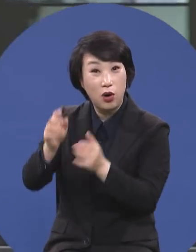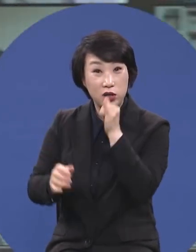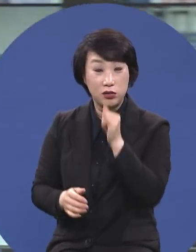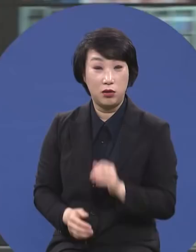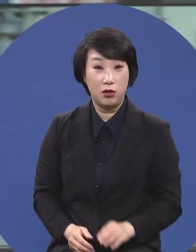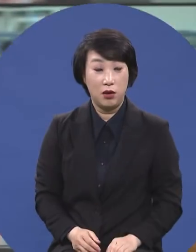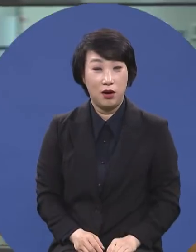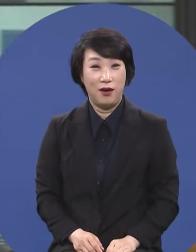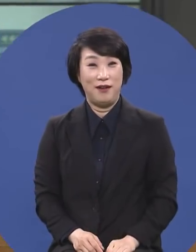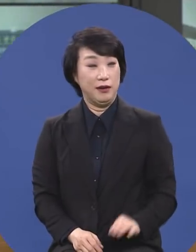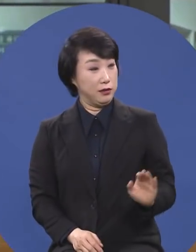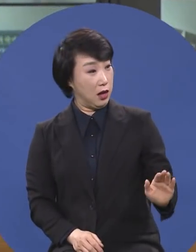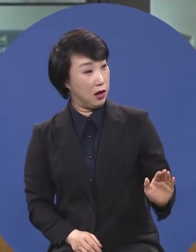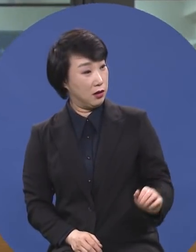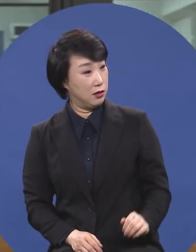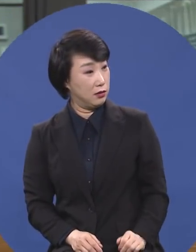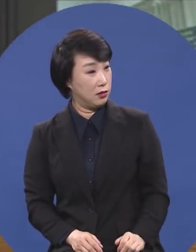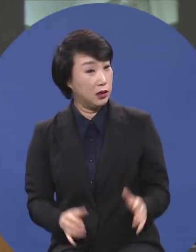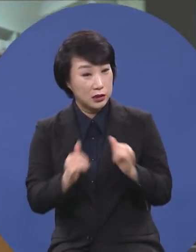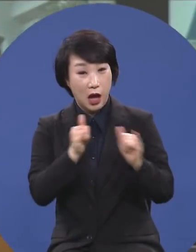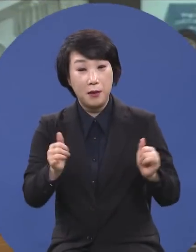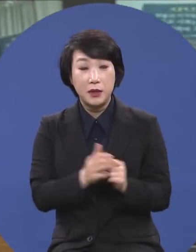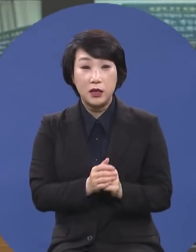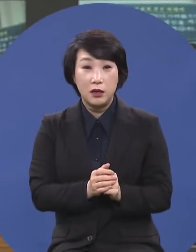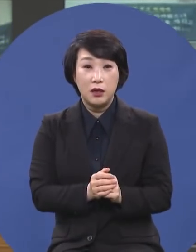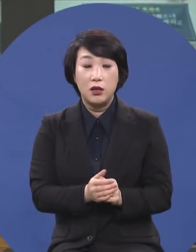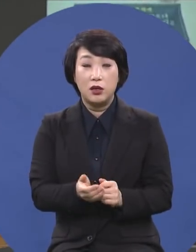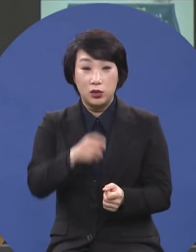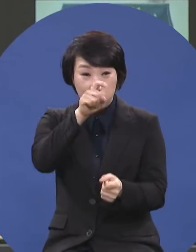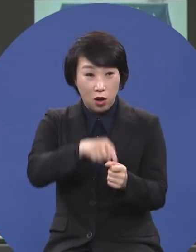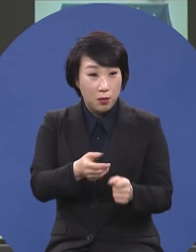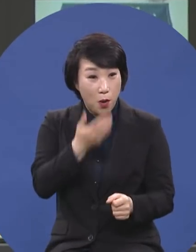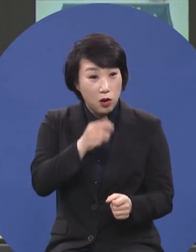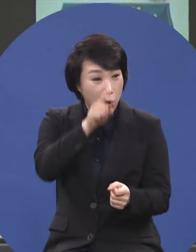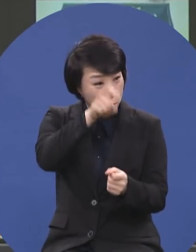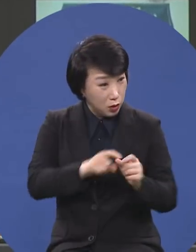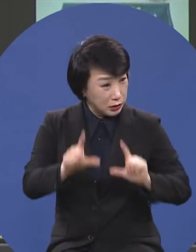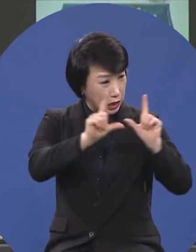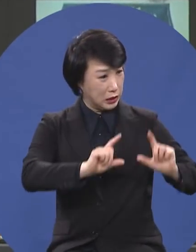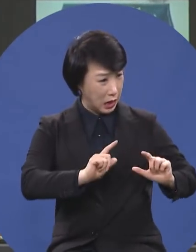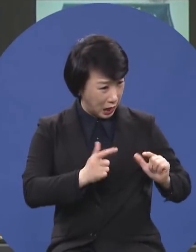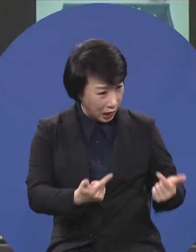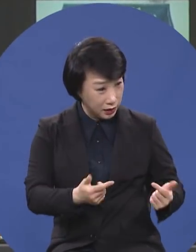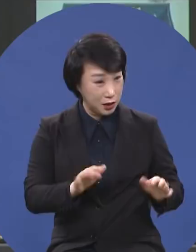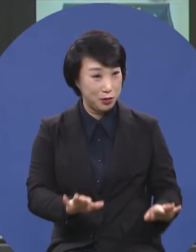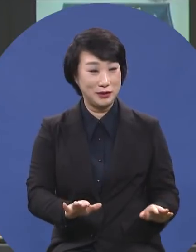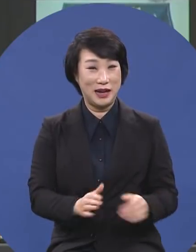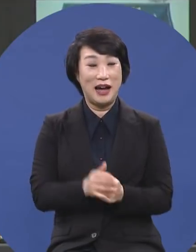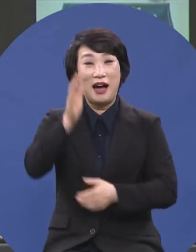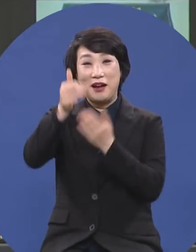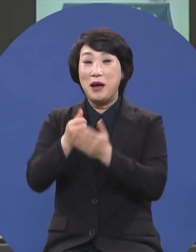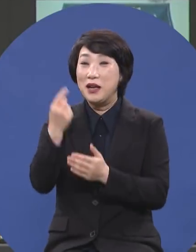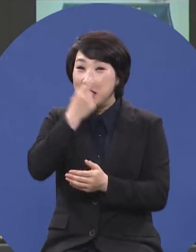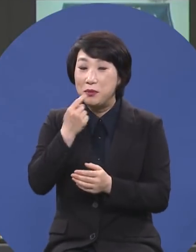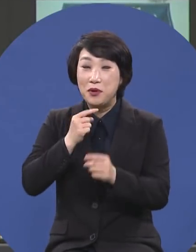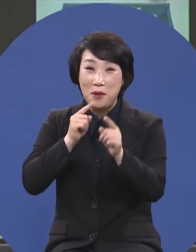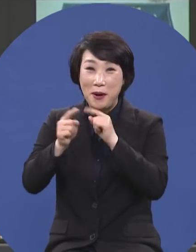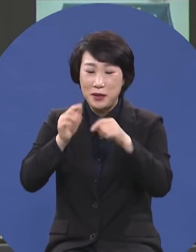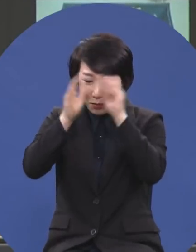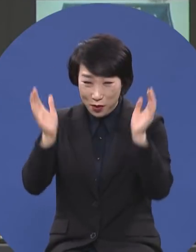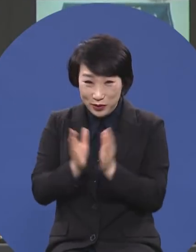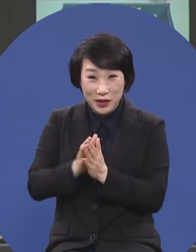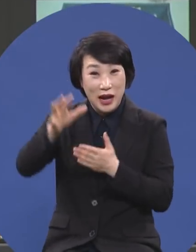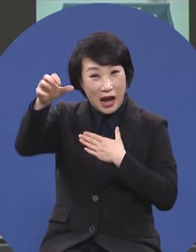때, 야 사람이 떡으로만 살 것이 아니오 하나님의